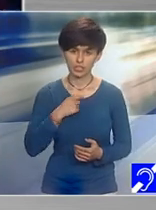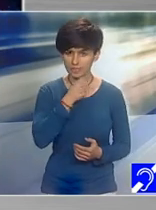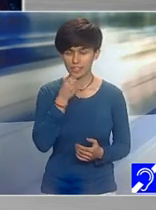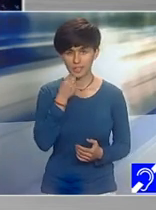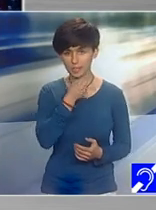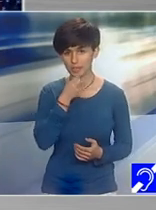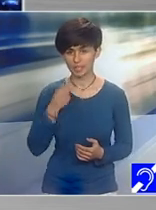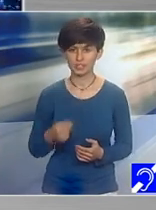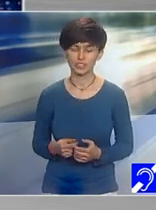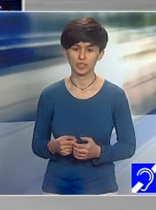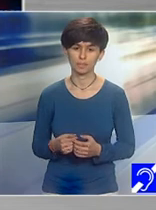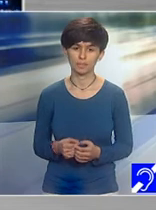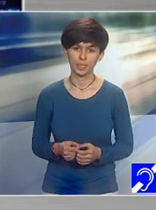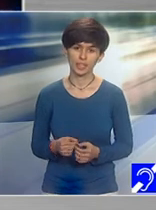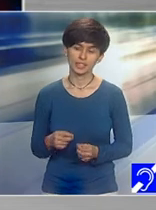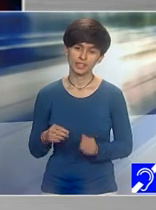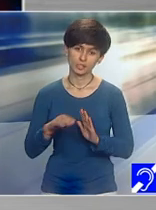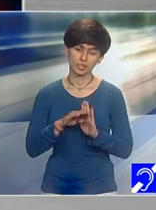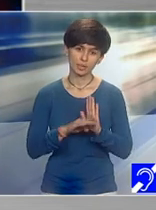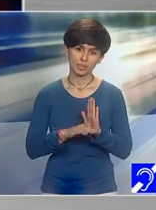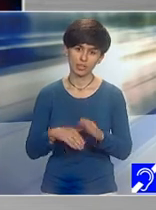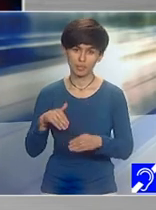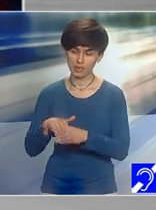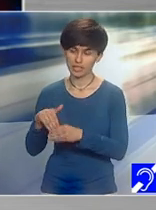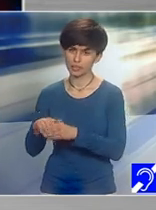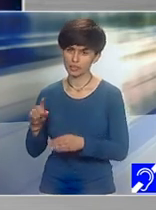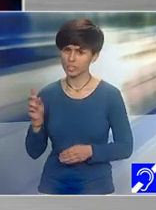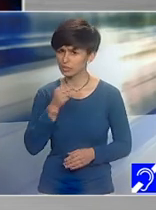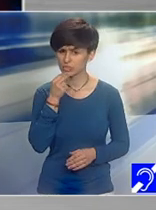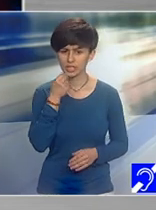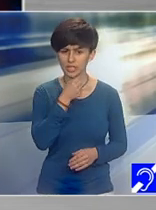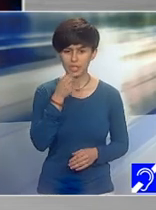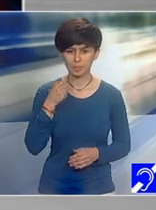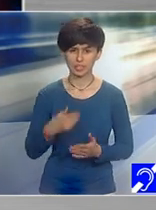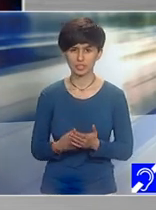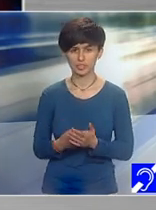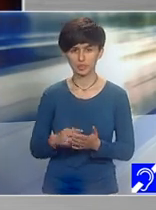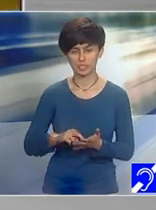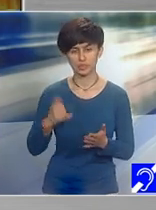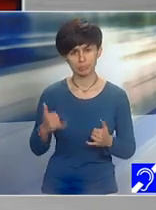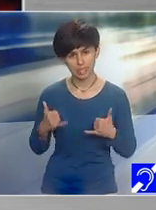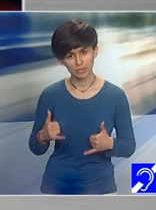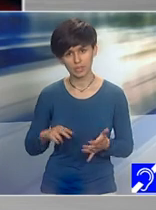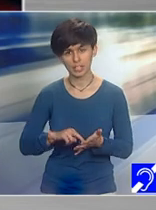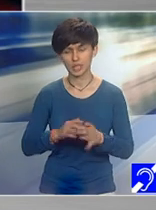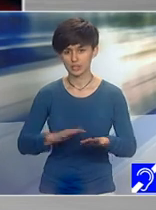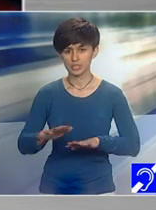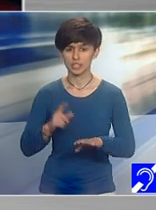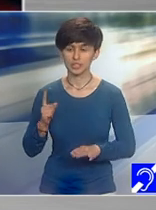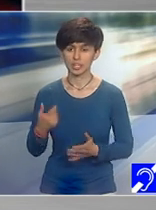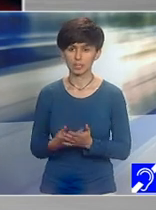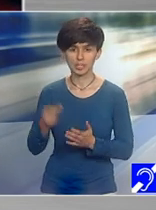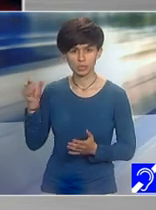an electoral, probabil că nu ar fi atât de benefice pentru actuala administrație, dar pentru clujeni ar fi benefice, iar noi credem că